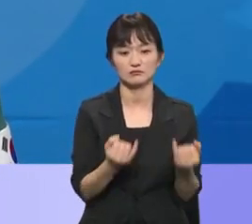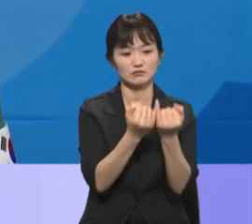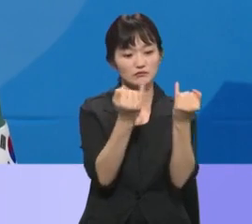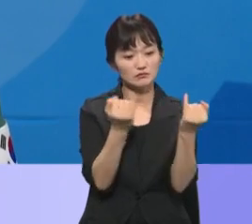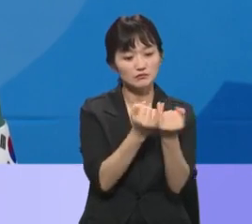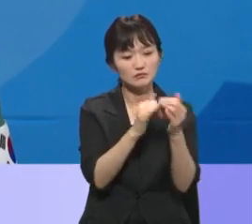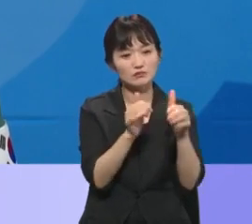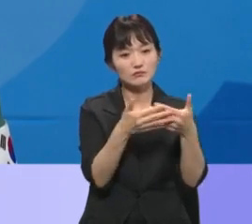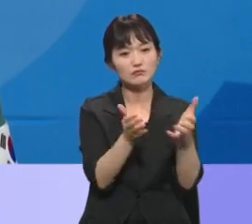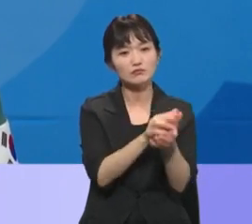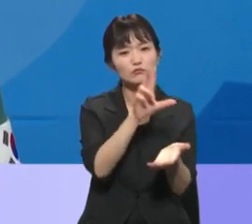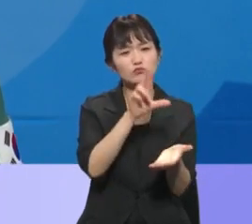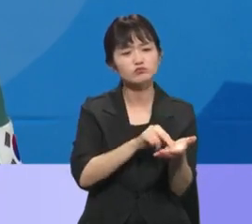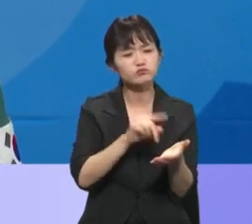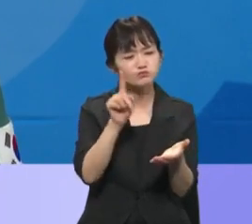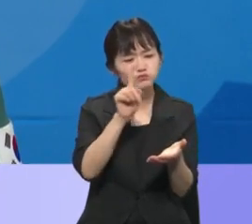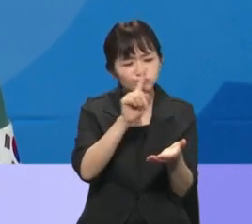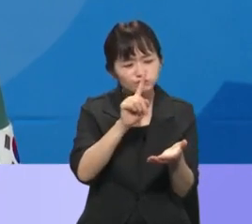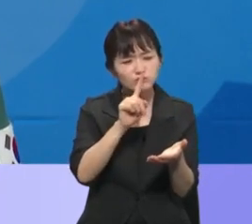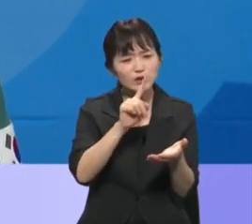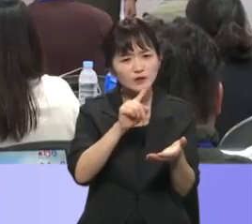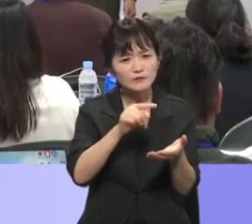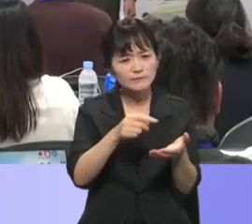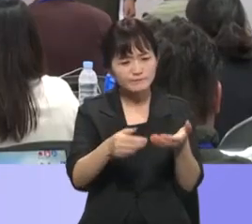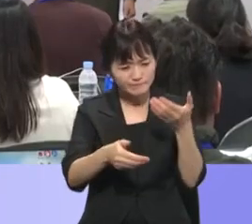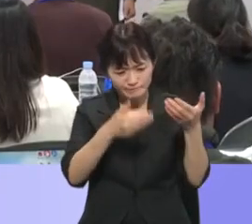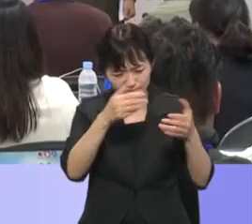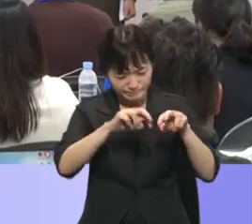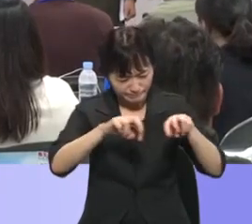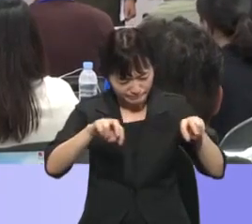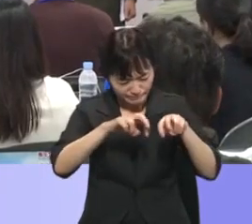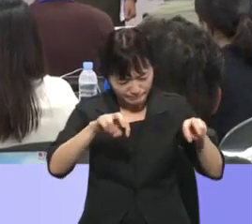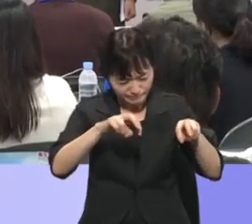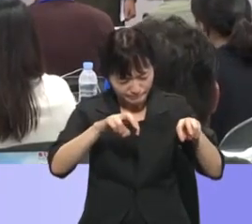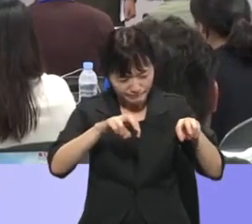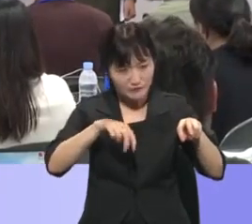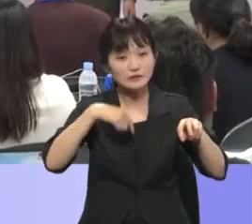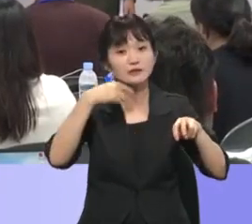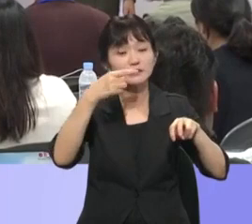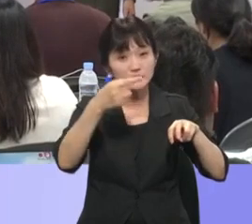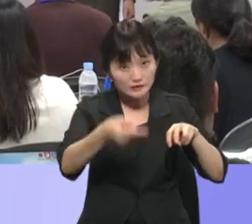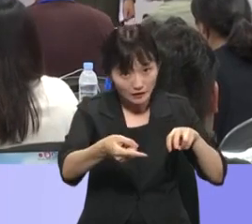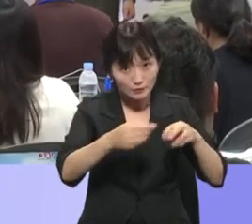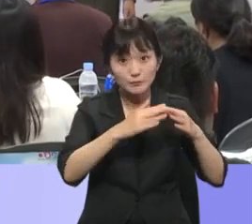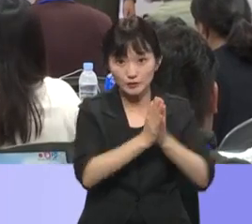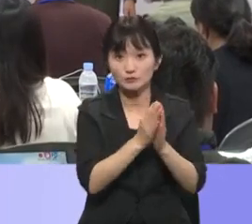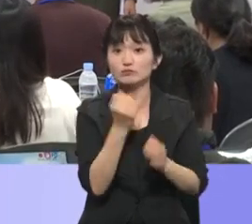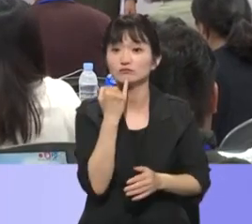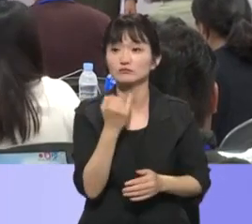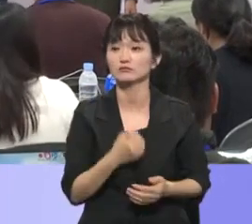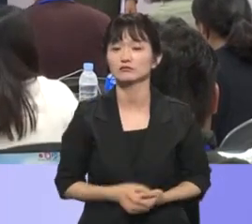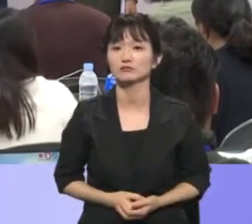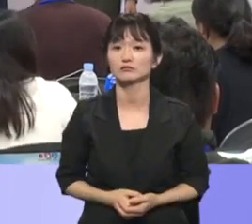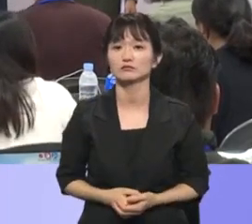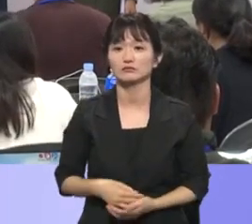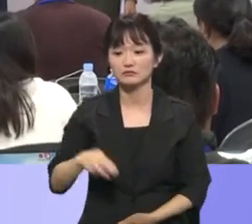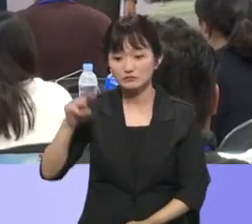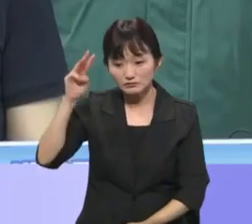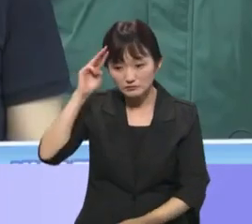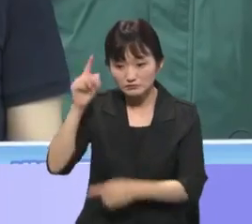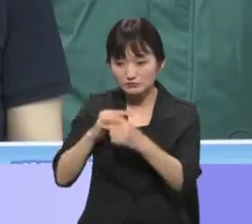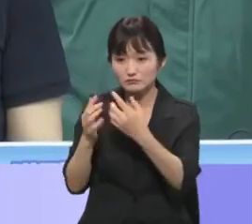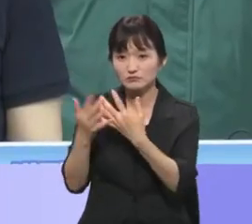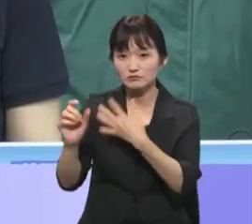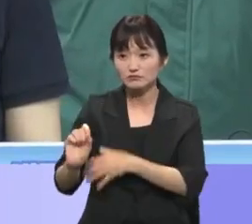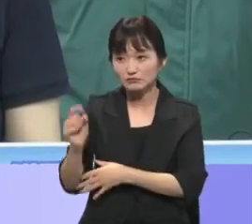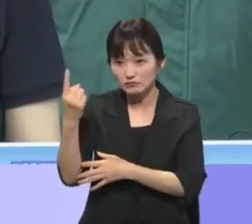어떤 문제가 있는지를 구조적으로 파헤치는 이후에 페즈론을 다시 이야기해도 늦지 않을 것 같고 마치 지금이 새만금 잼버리기 때문에 여가